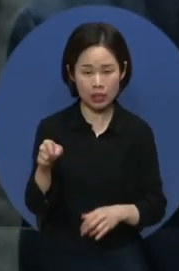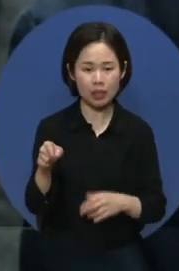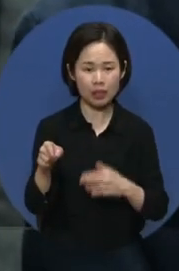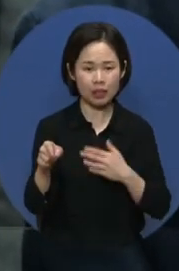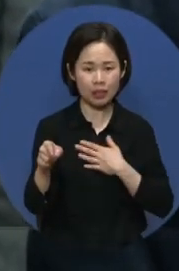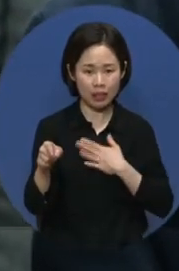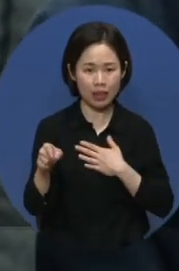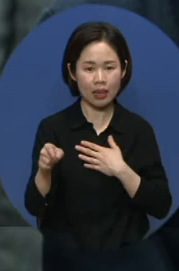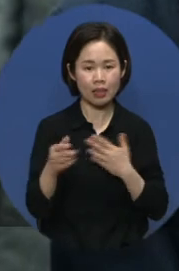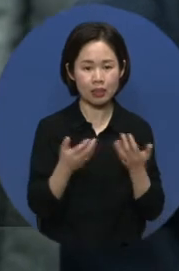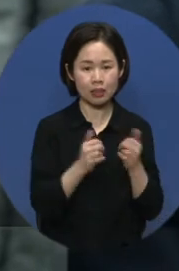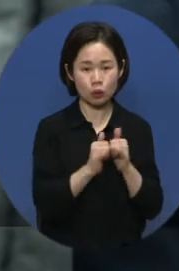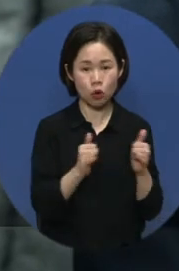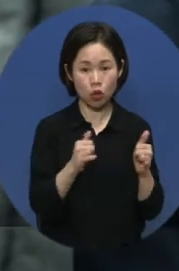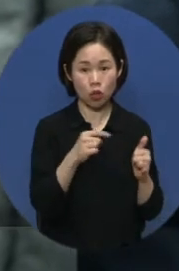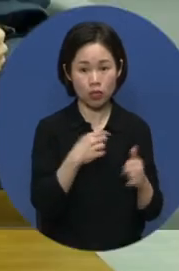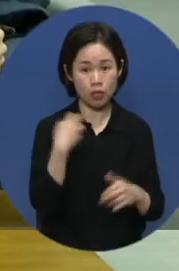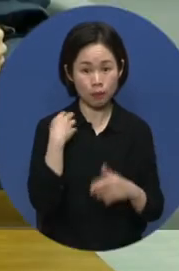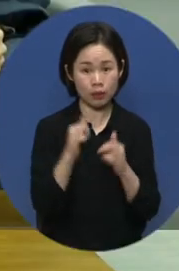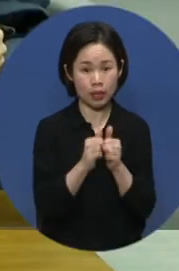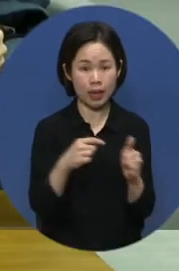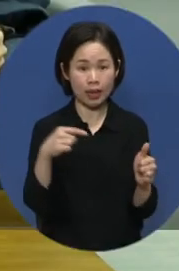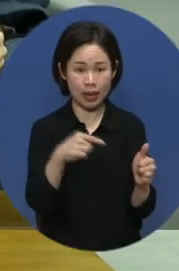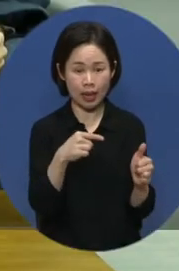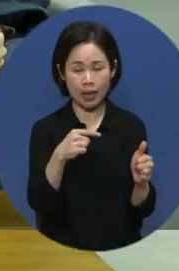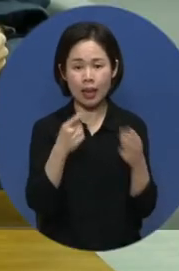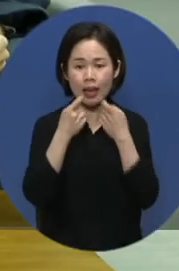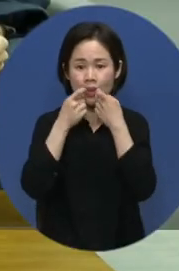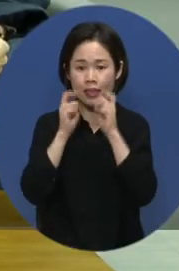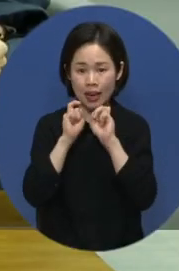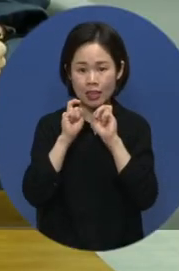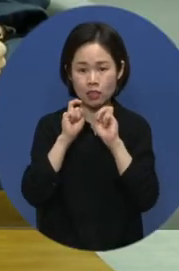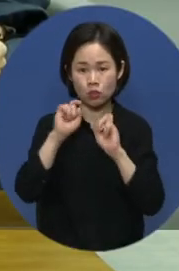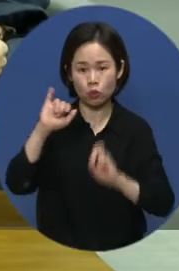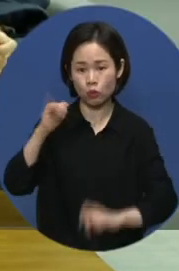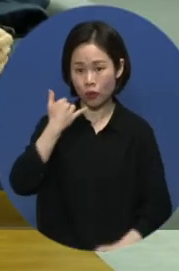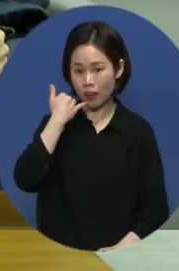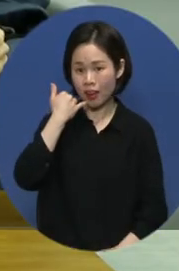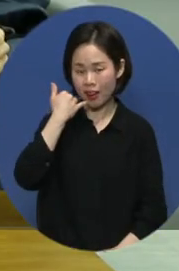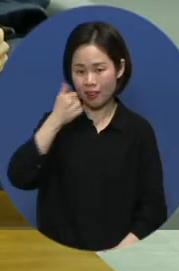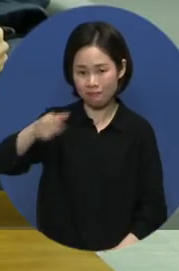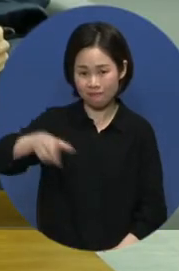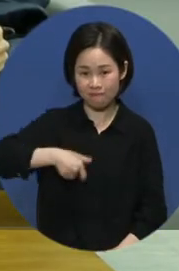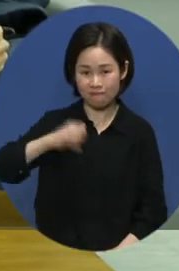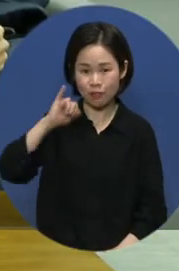직원들이나 이런 담당자들에게 이제 사적으로도 이렇게 전화가 온다거나 이제